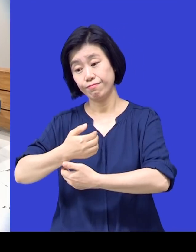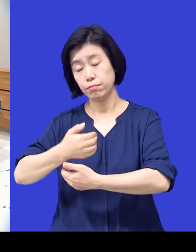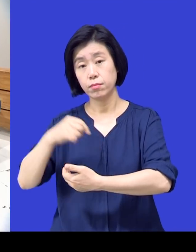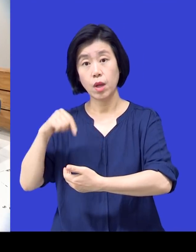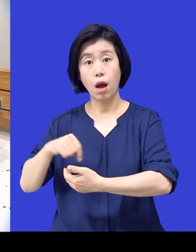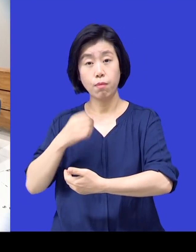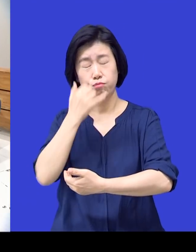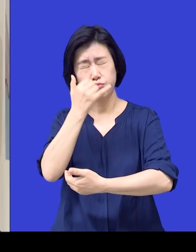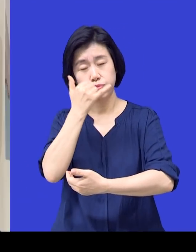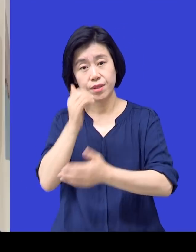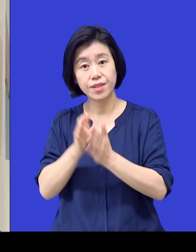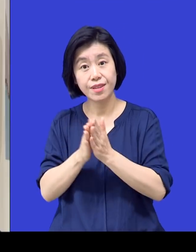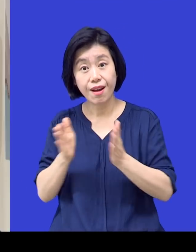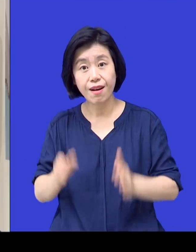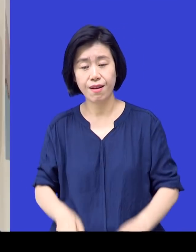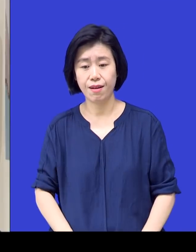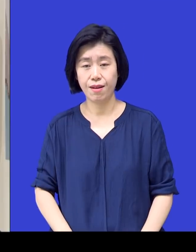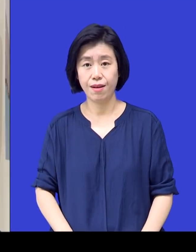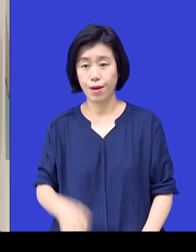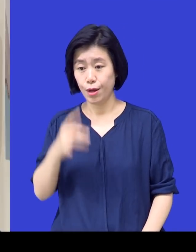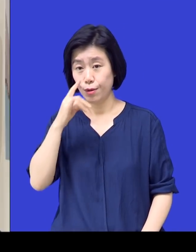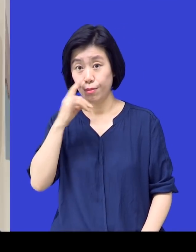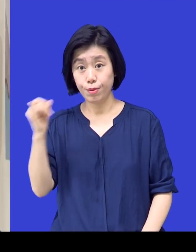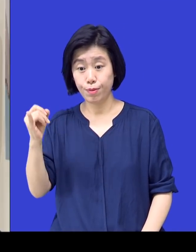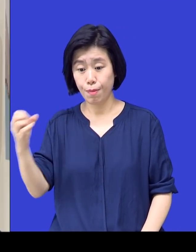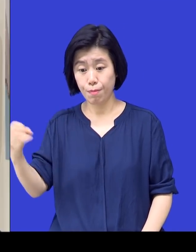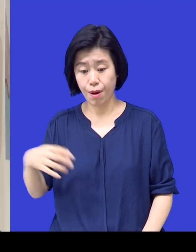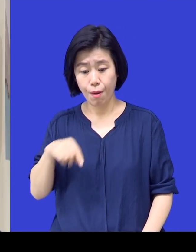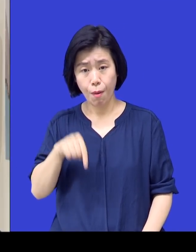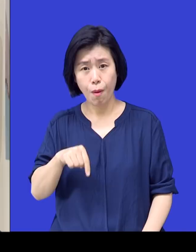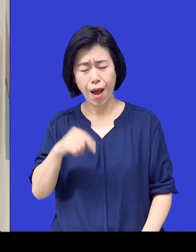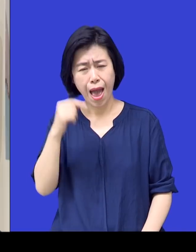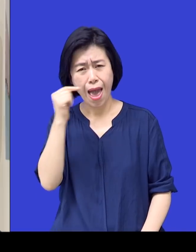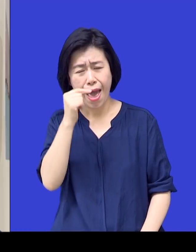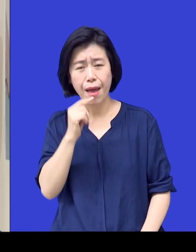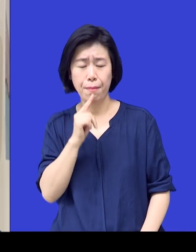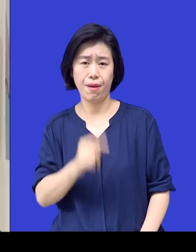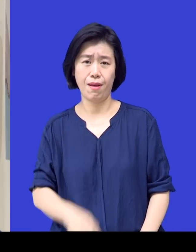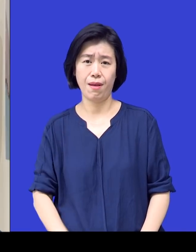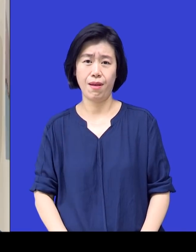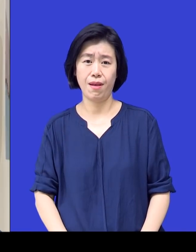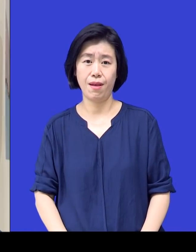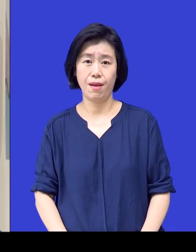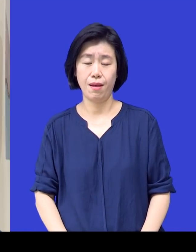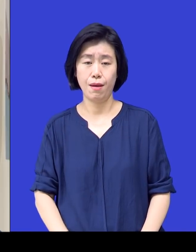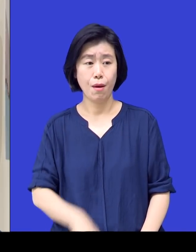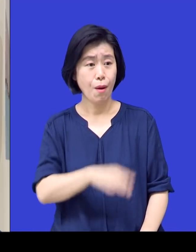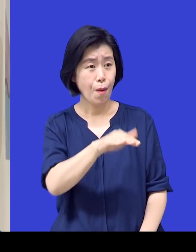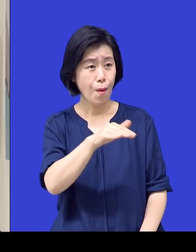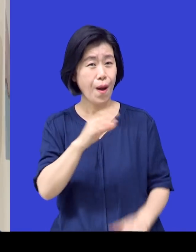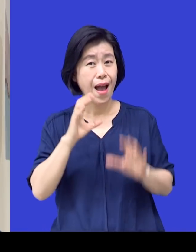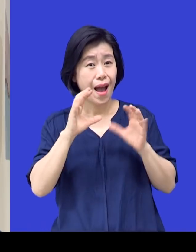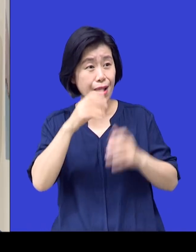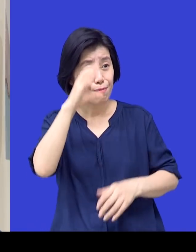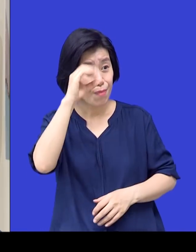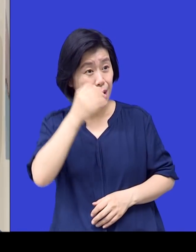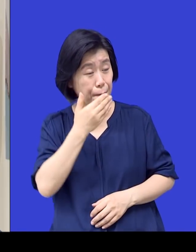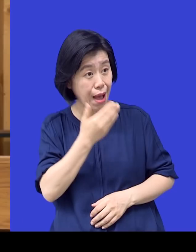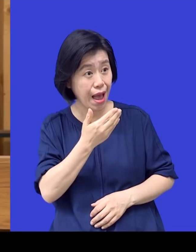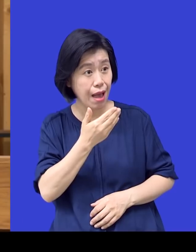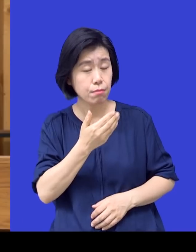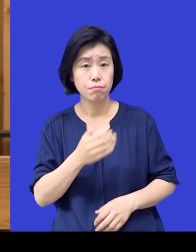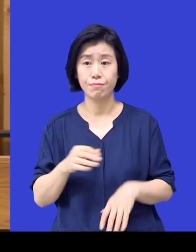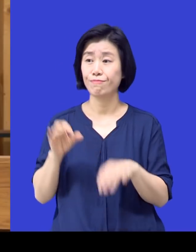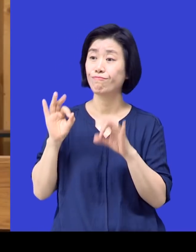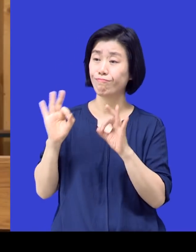아이라는데 네. 그걸 보더니 그냥 베이비시터를 할 수 있냐고 물은 거예요. 네. 그래서 뭐 저는 조금이라도 아르바이트